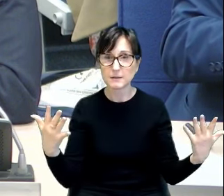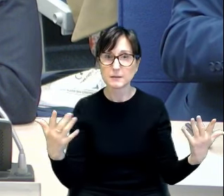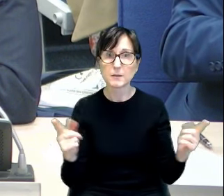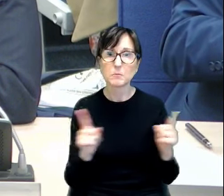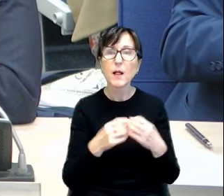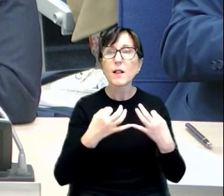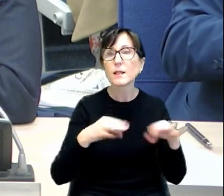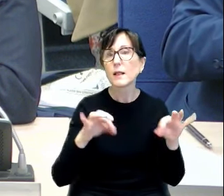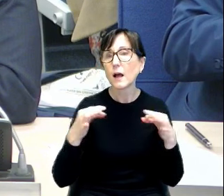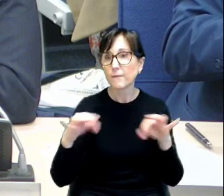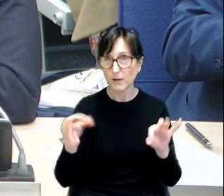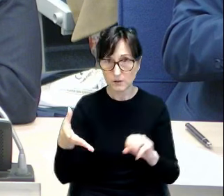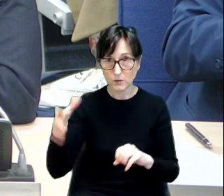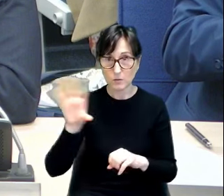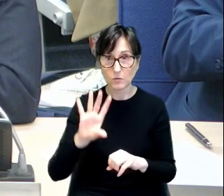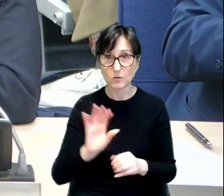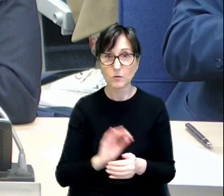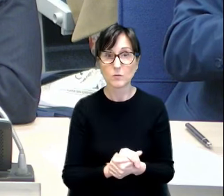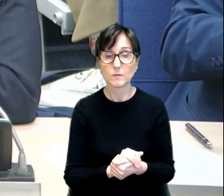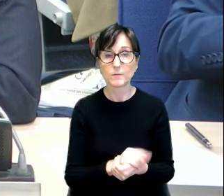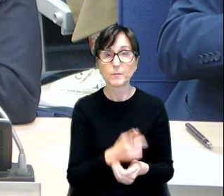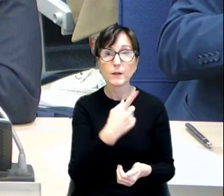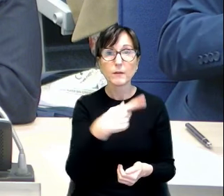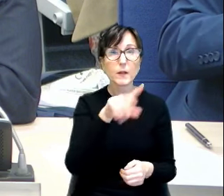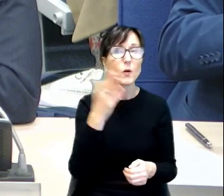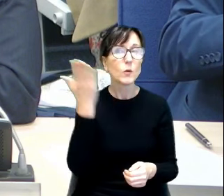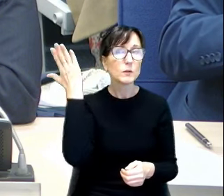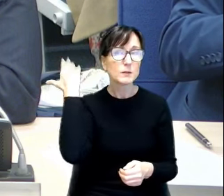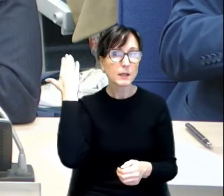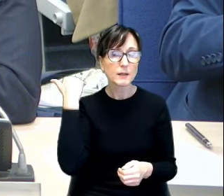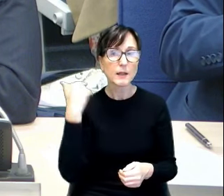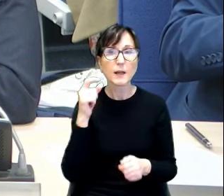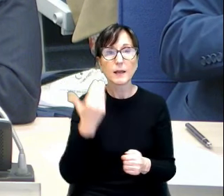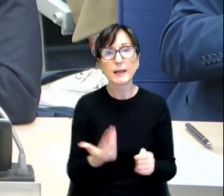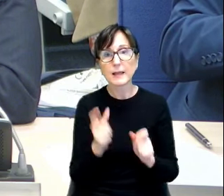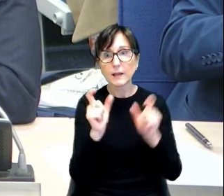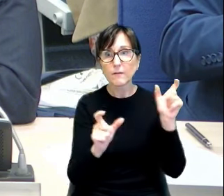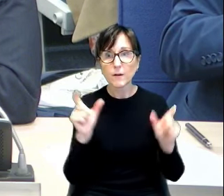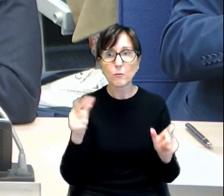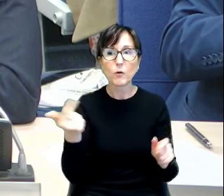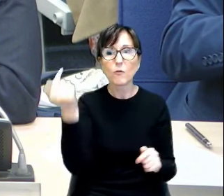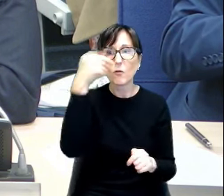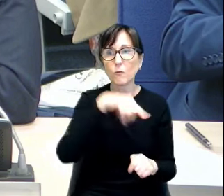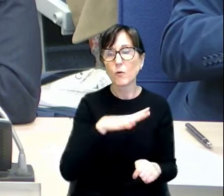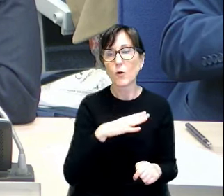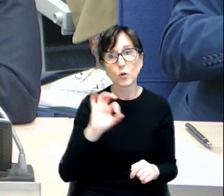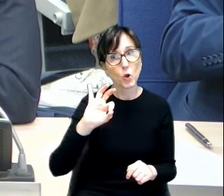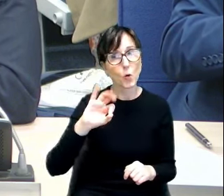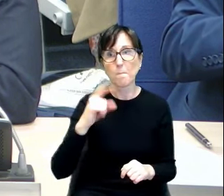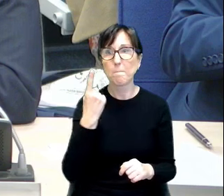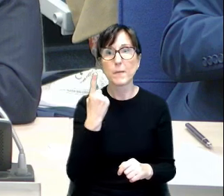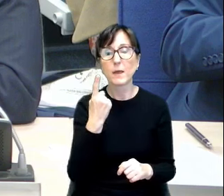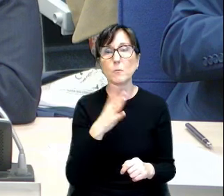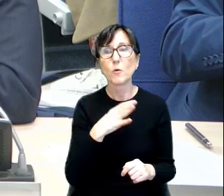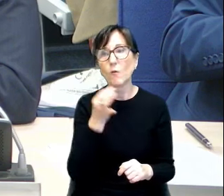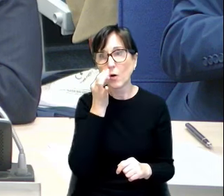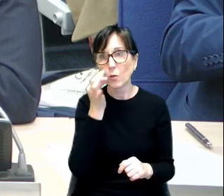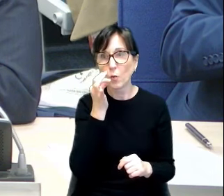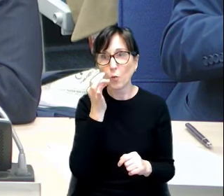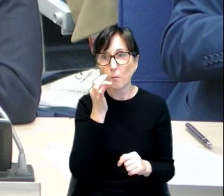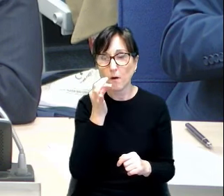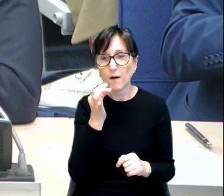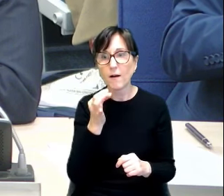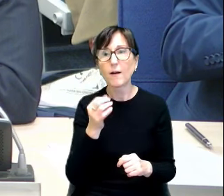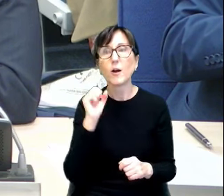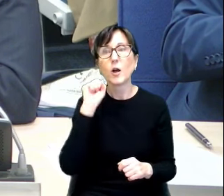kas atsimena senesni gyventojai tai turbūt čia ir pirmoji kramtumoji guma atvažiavo ir pirmi džinsai į klaipėdą tai šiandien mes